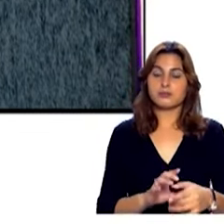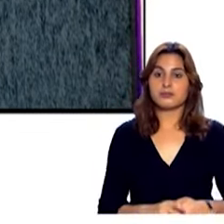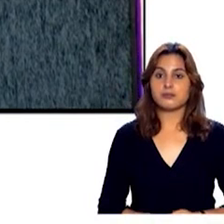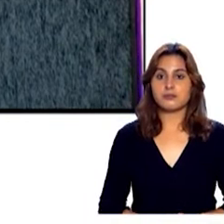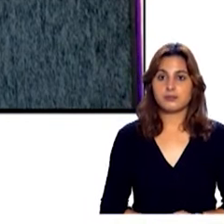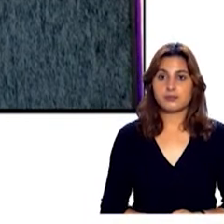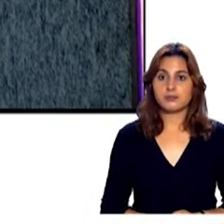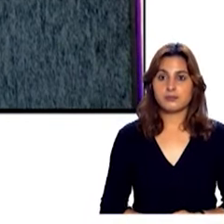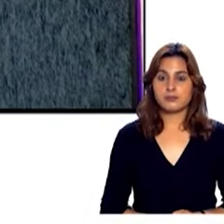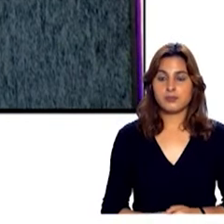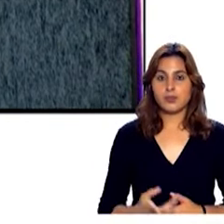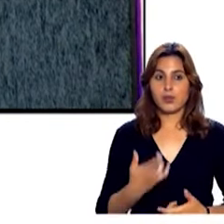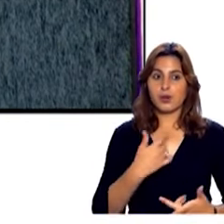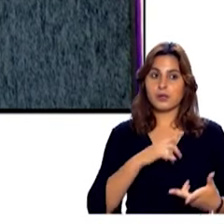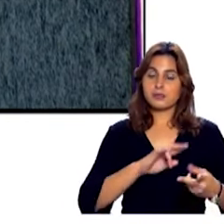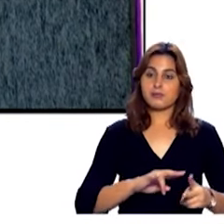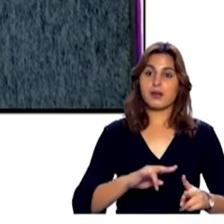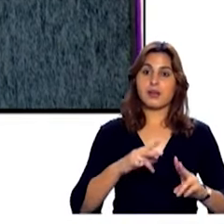l'impazienza